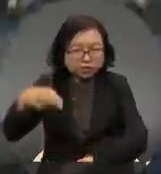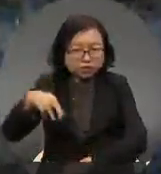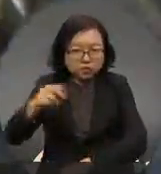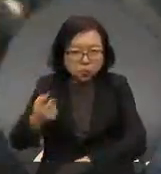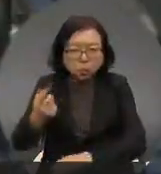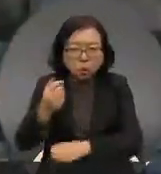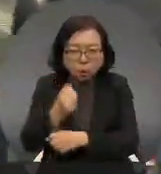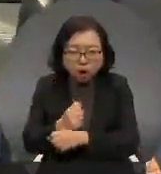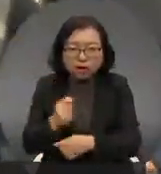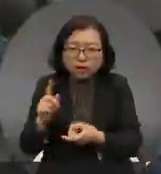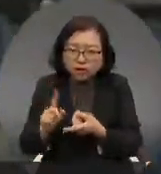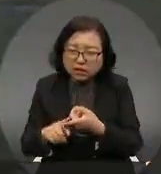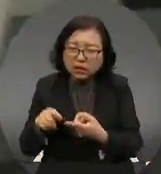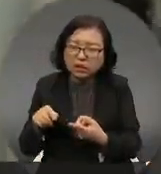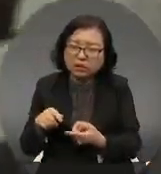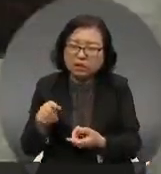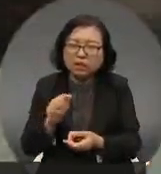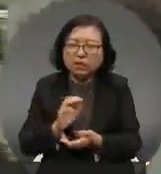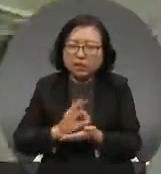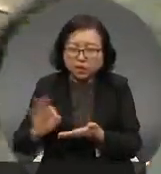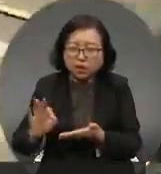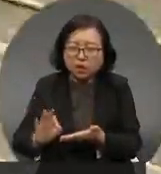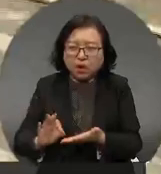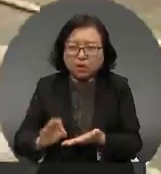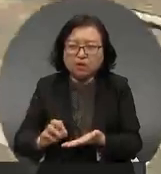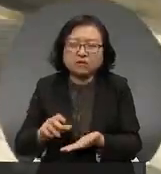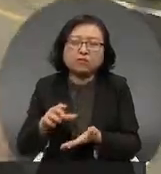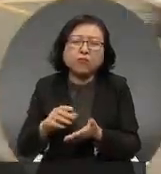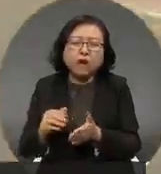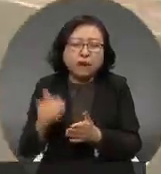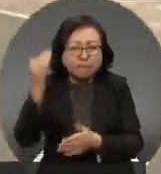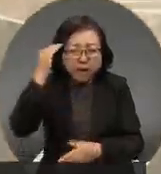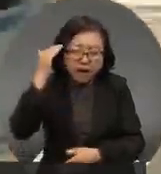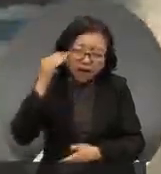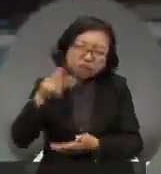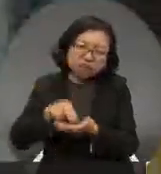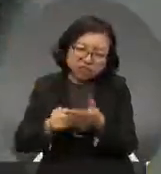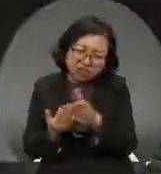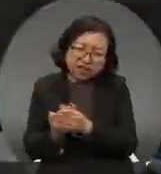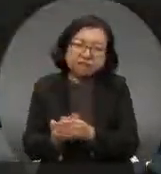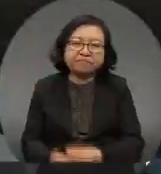확산에도 걸림돌로 우려되고 있습니다. MBC 뉴스 이승준입니다.